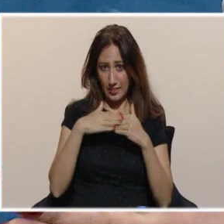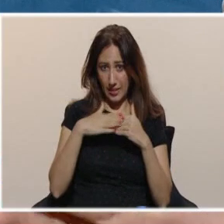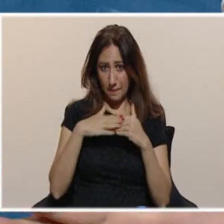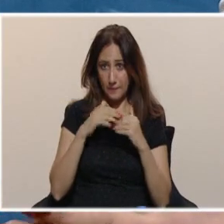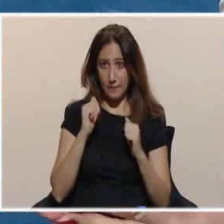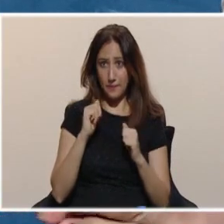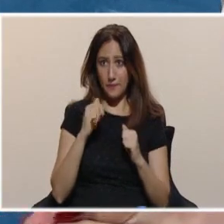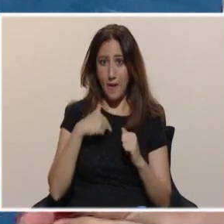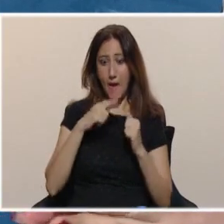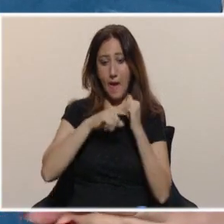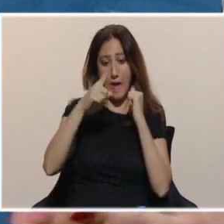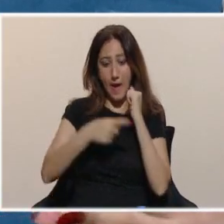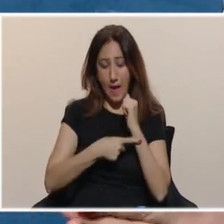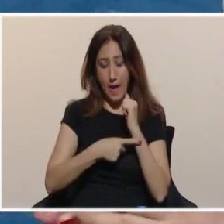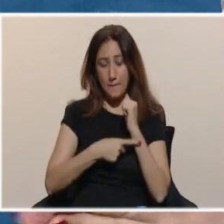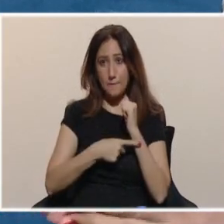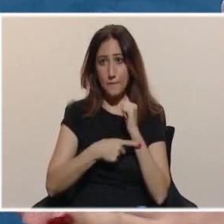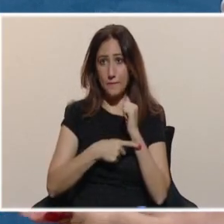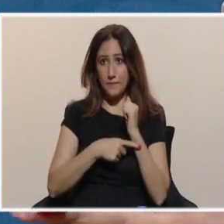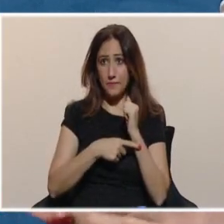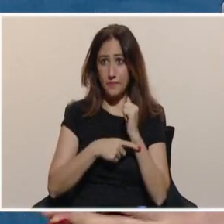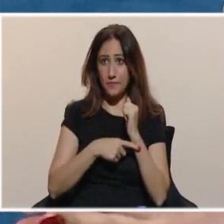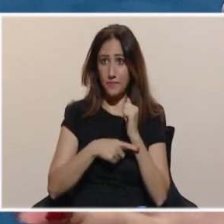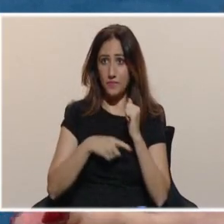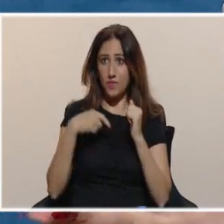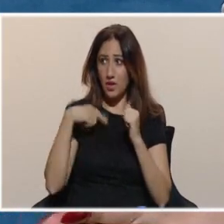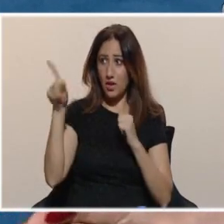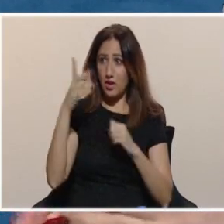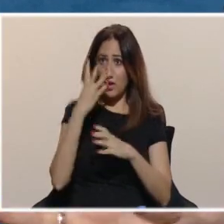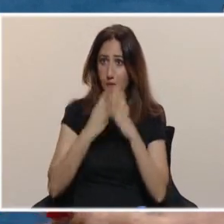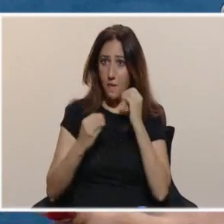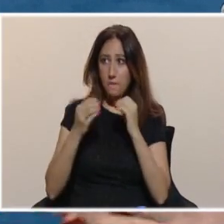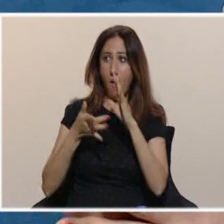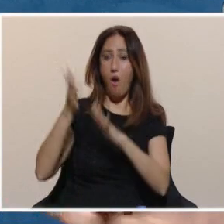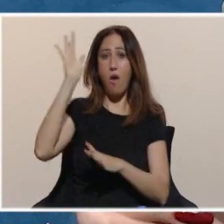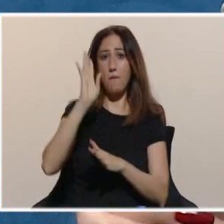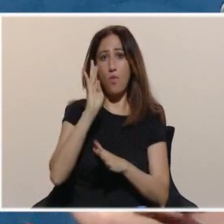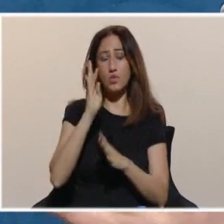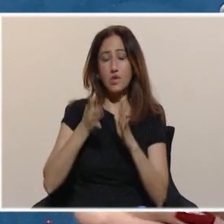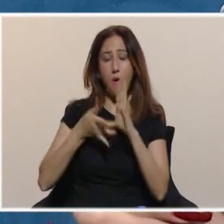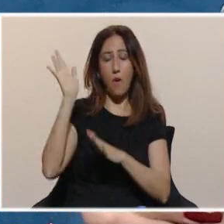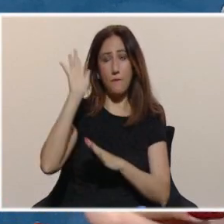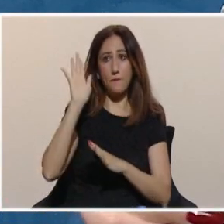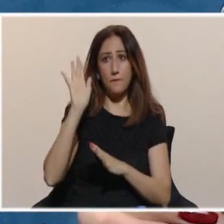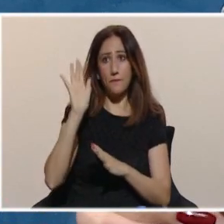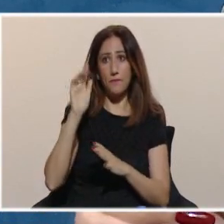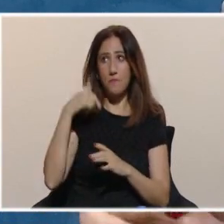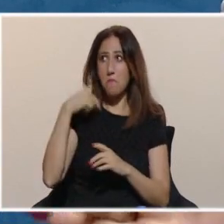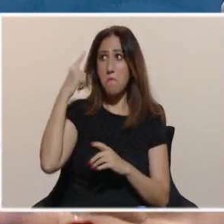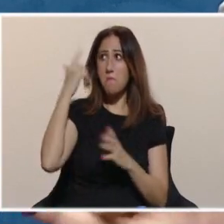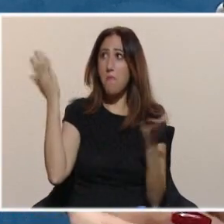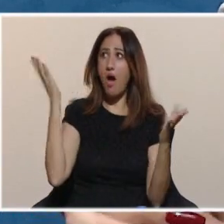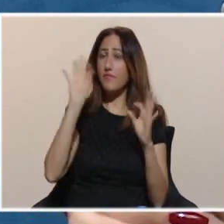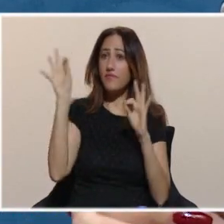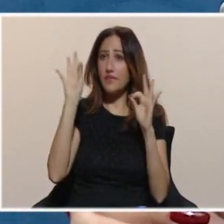فندم انا حامل، والراجل اللي انا حبلت منه ده اول ما عرف هرب وما اعرفش حاجه عنه خالص،